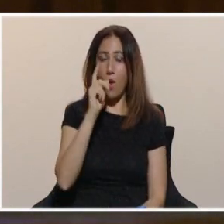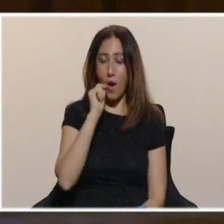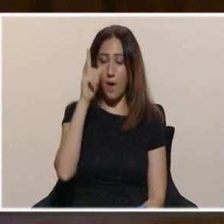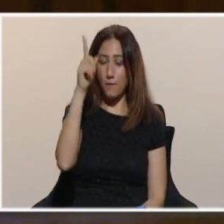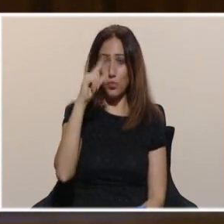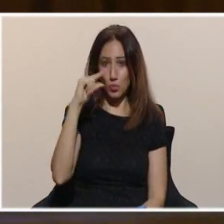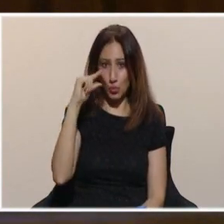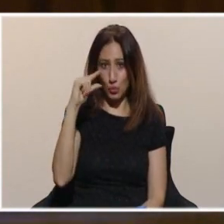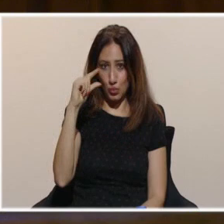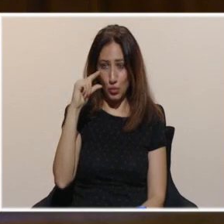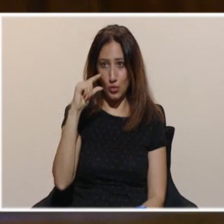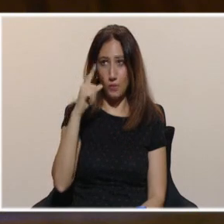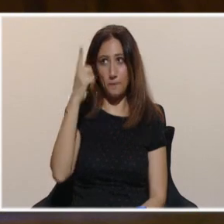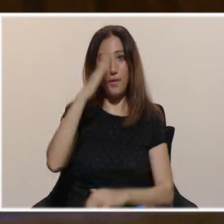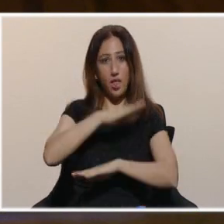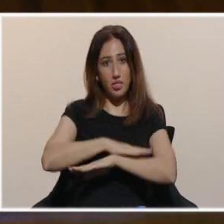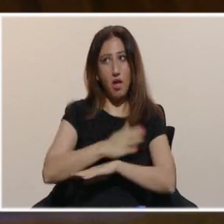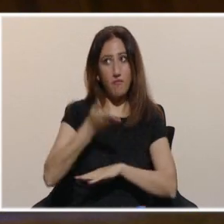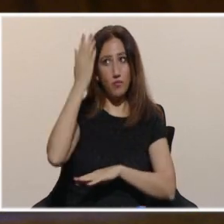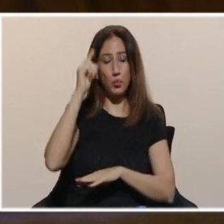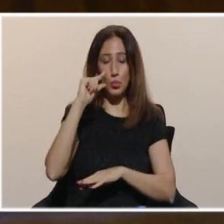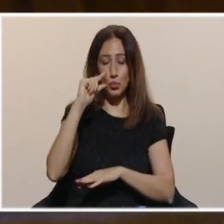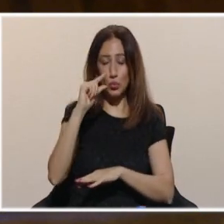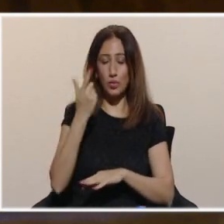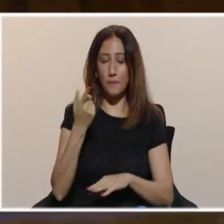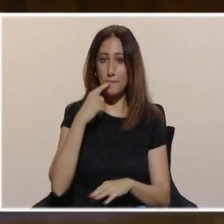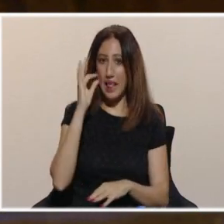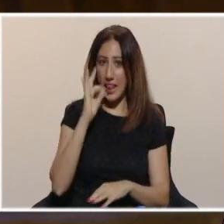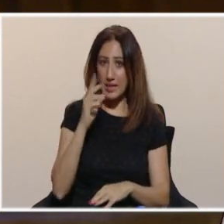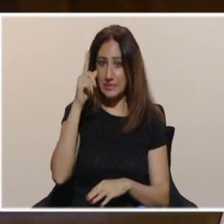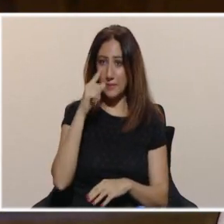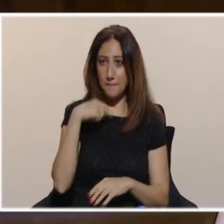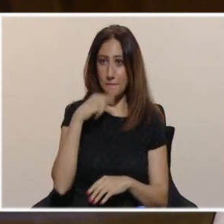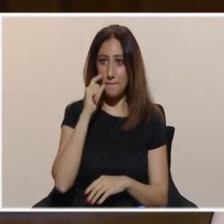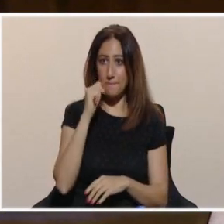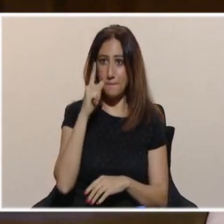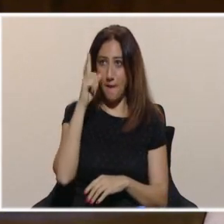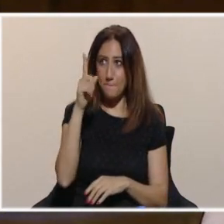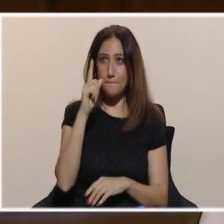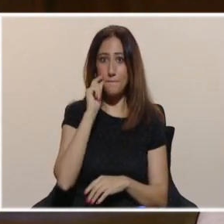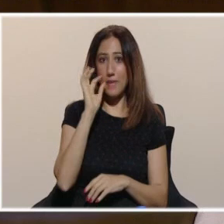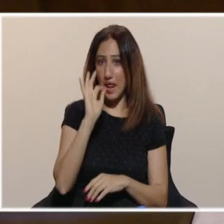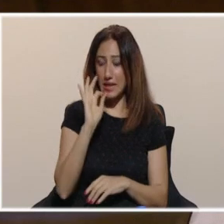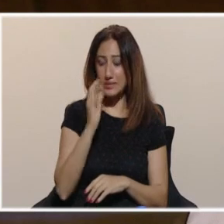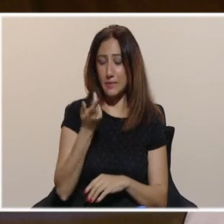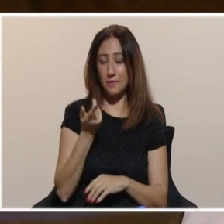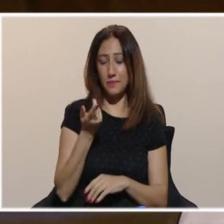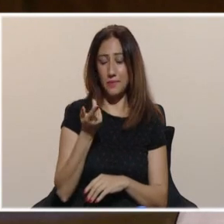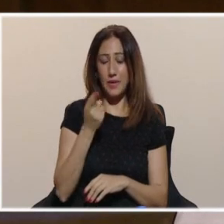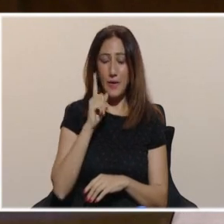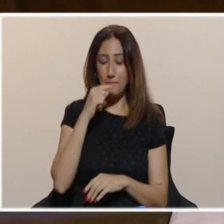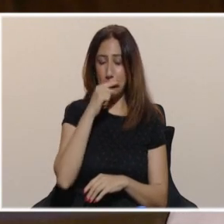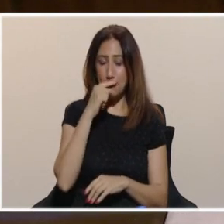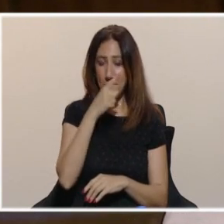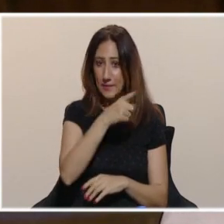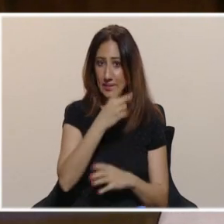دكتور لك كل احترامك، لكن بعتقد انا بكلمك كأب وانت كأب، ما اعتقدش ان في